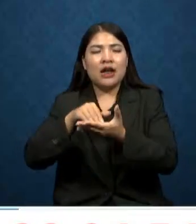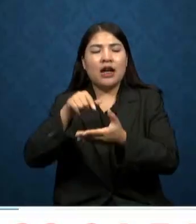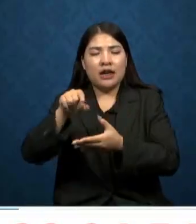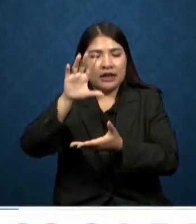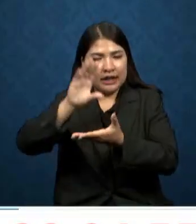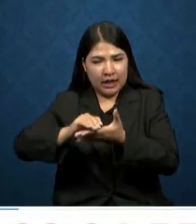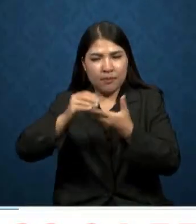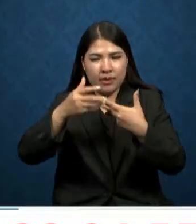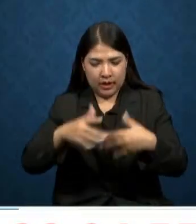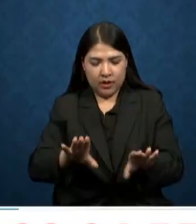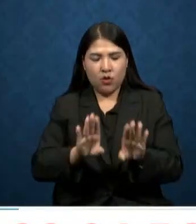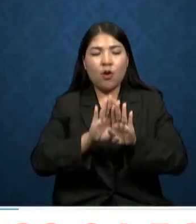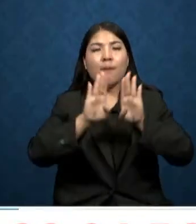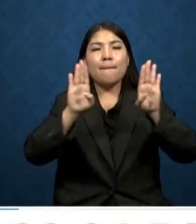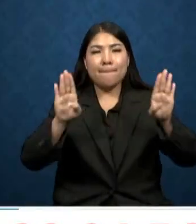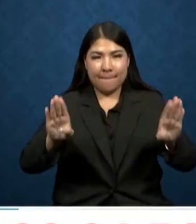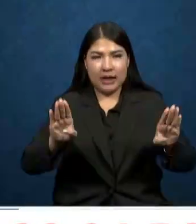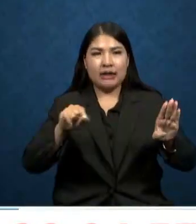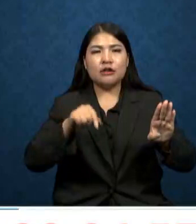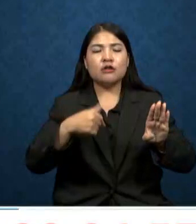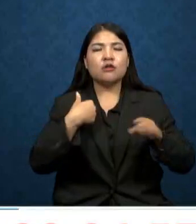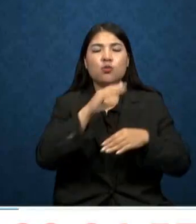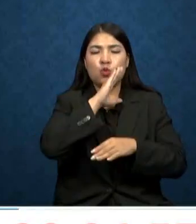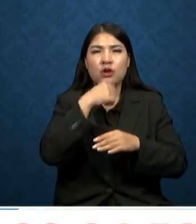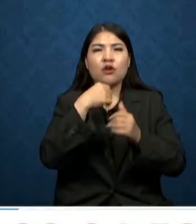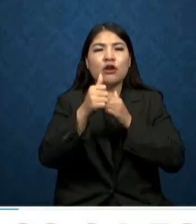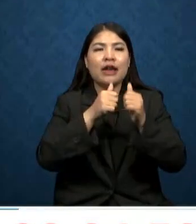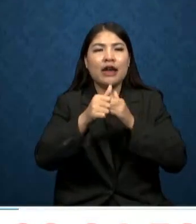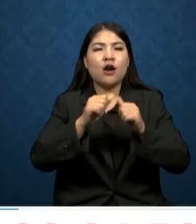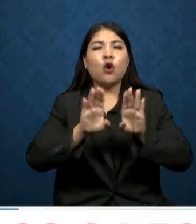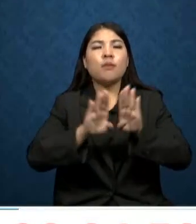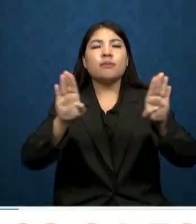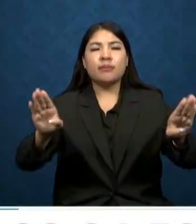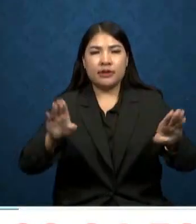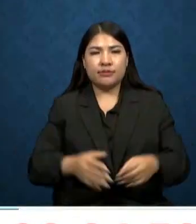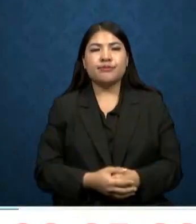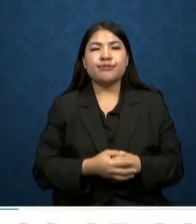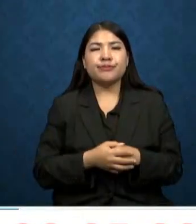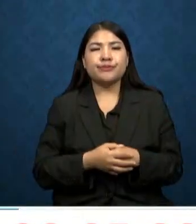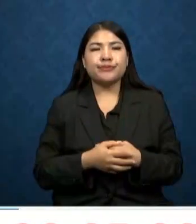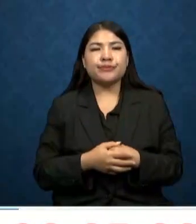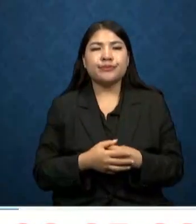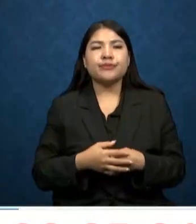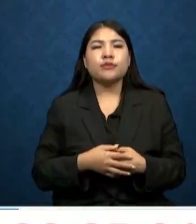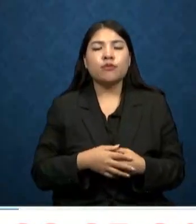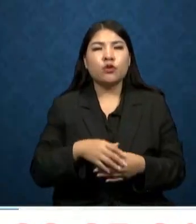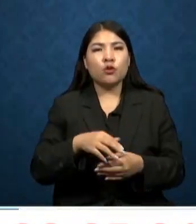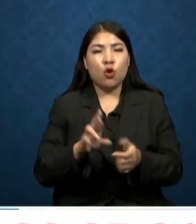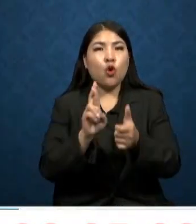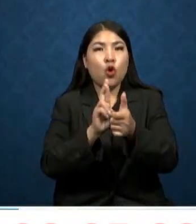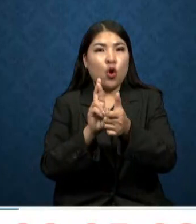กรรมการตัดสินการประกวดราคานะครับท่านรองอธิบดีก็บอกว่า